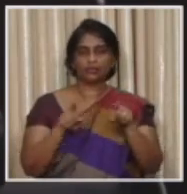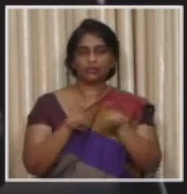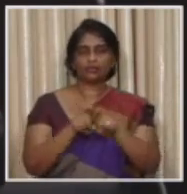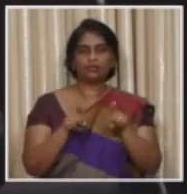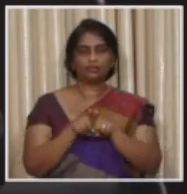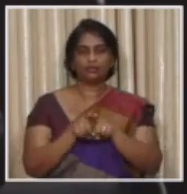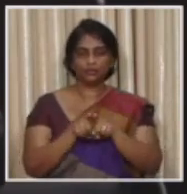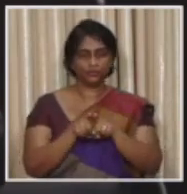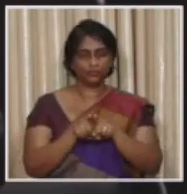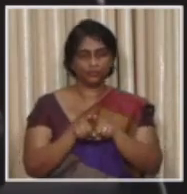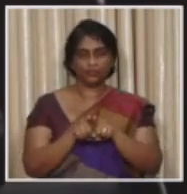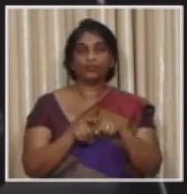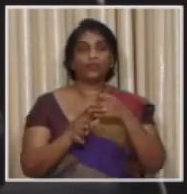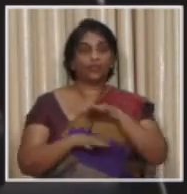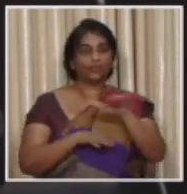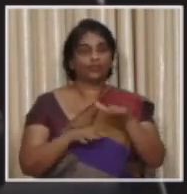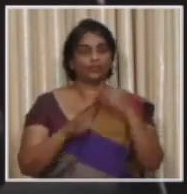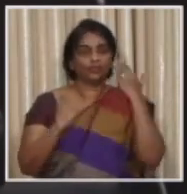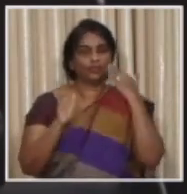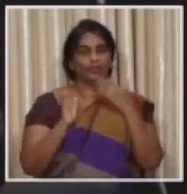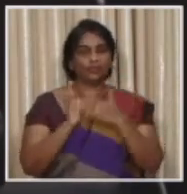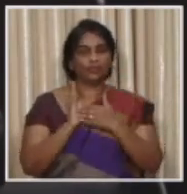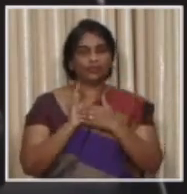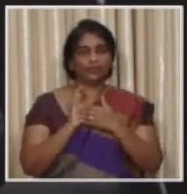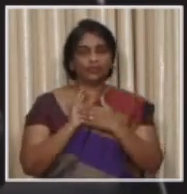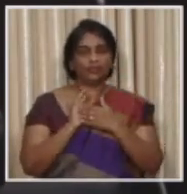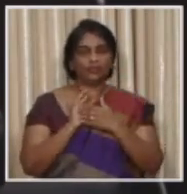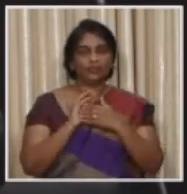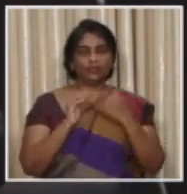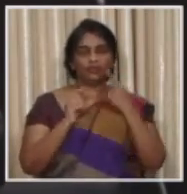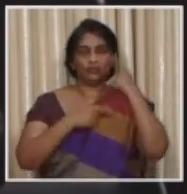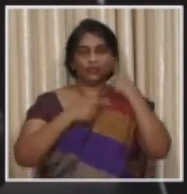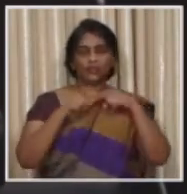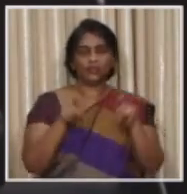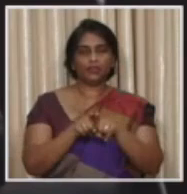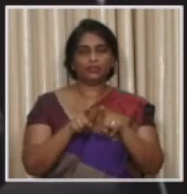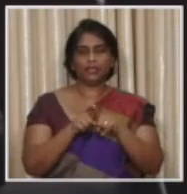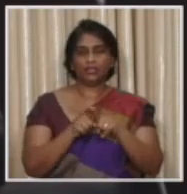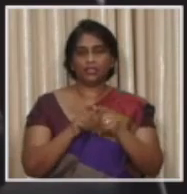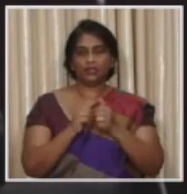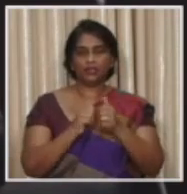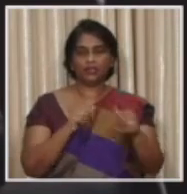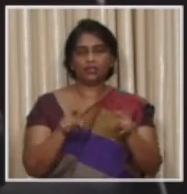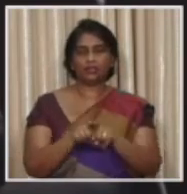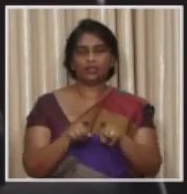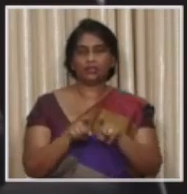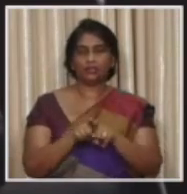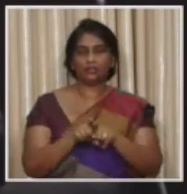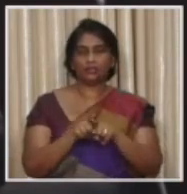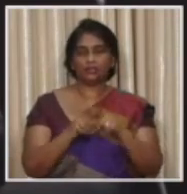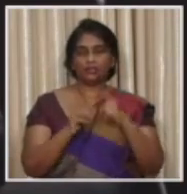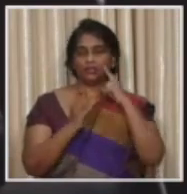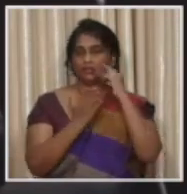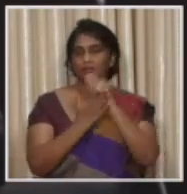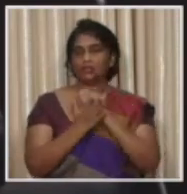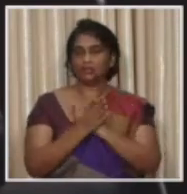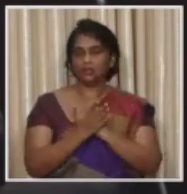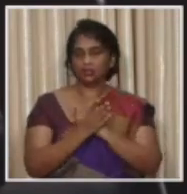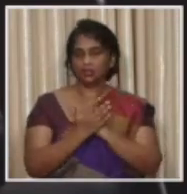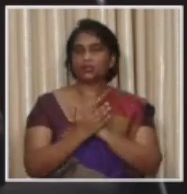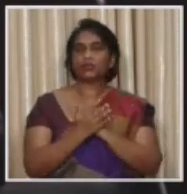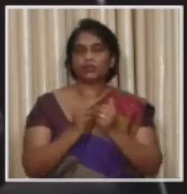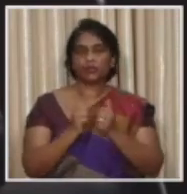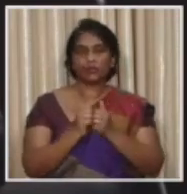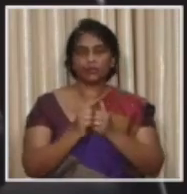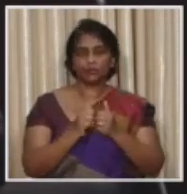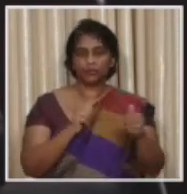ගමේ ජන සමාජය තුළ හැම දෙනෙක්ගෙම කටින් පිටවෙන දෙයක් තමයි දැන් මේ රටේ මේ පාර්ලිමේන්තුව සහ මේ